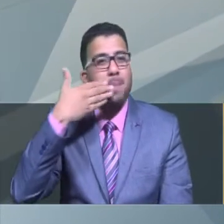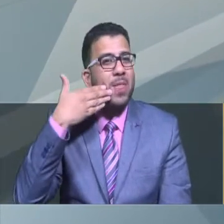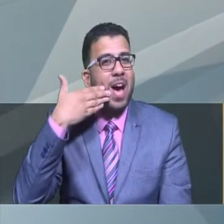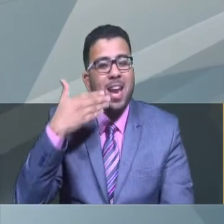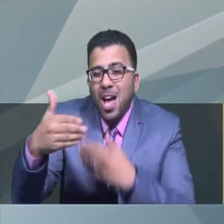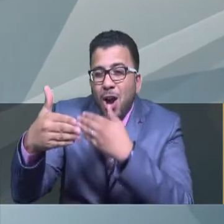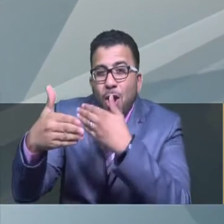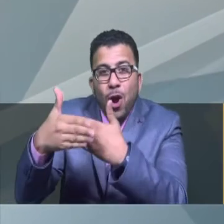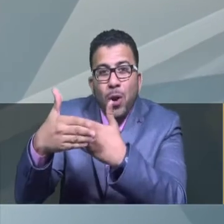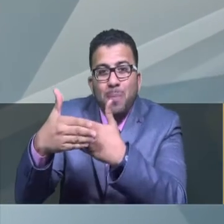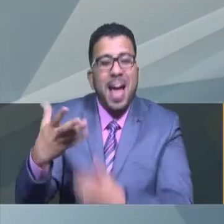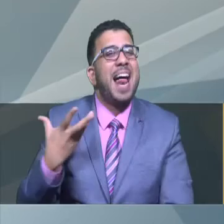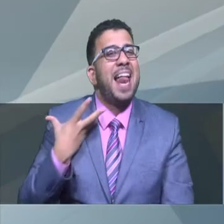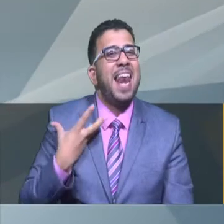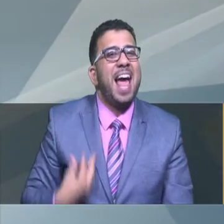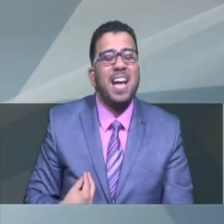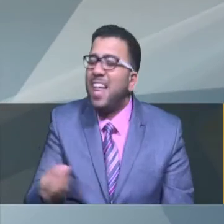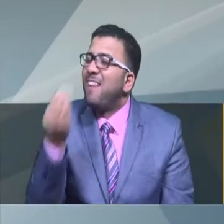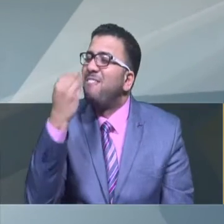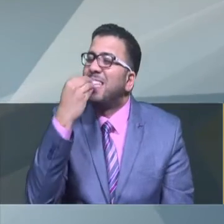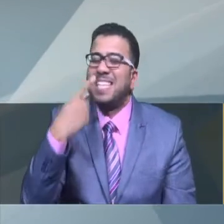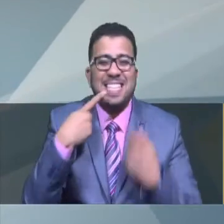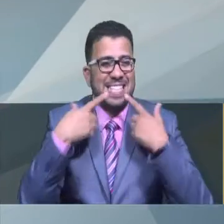وقرب العيد الفطر السعيد.